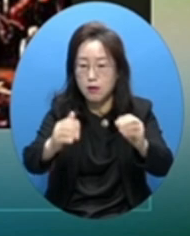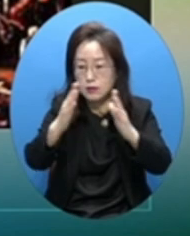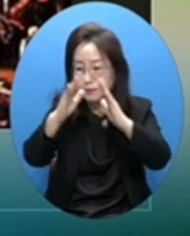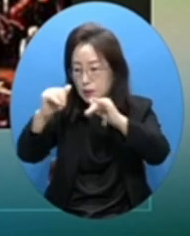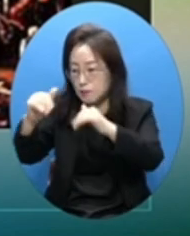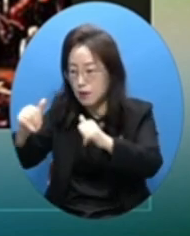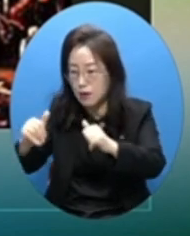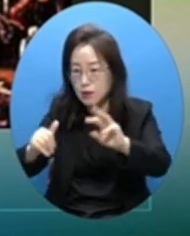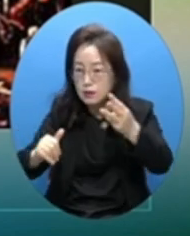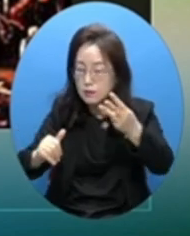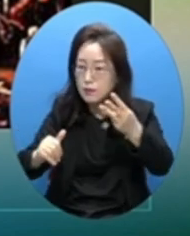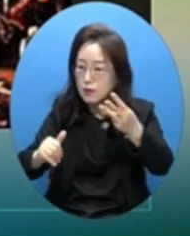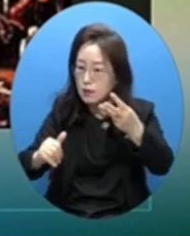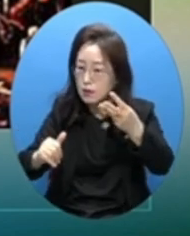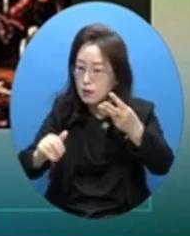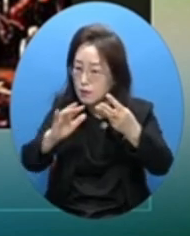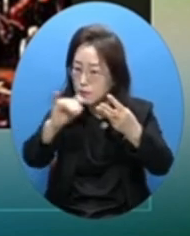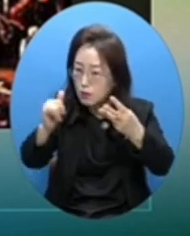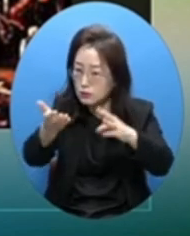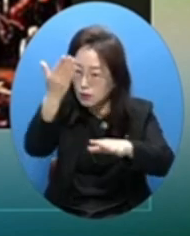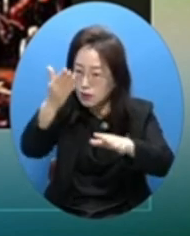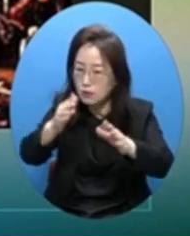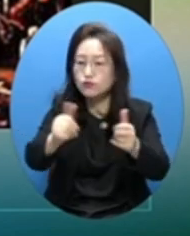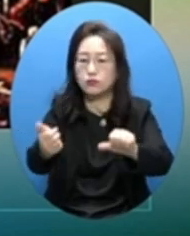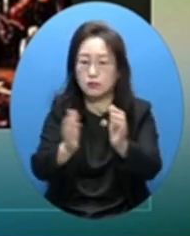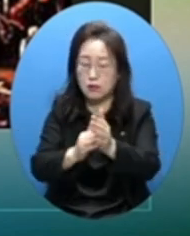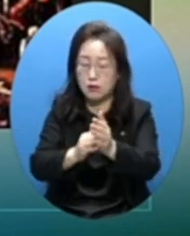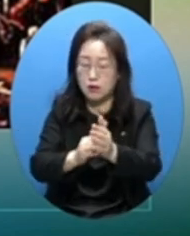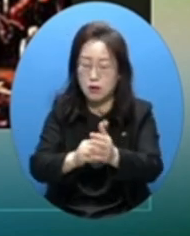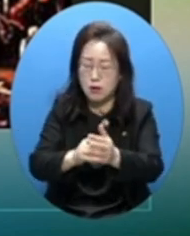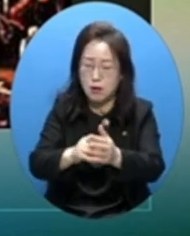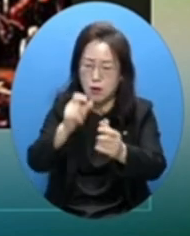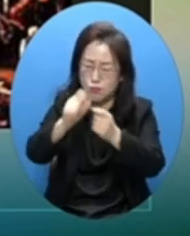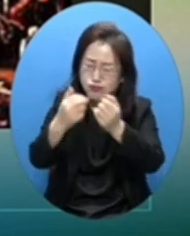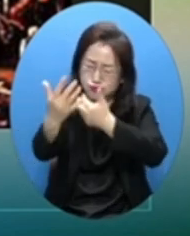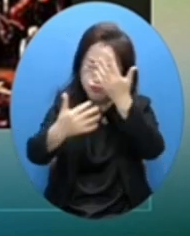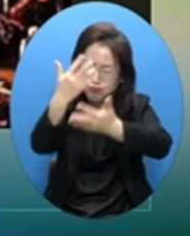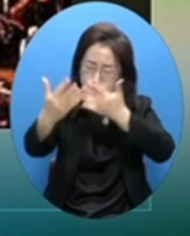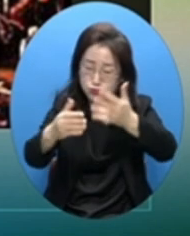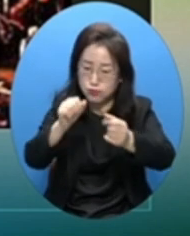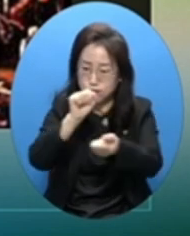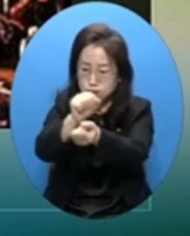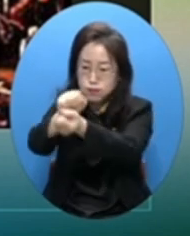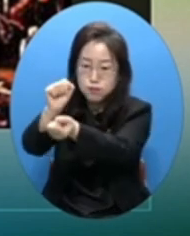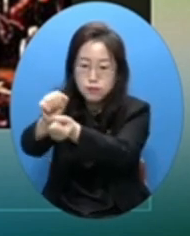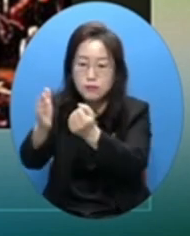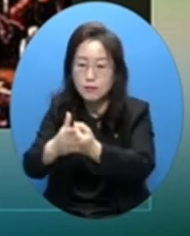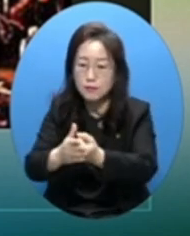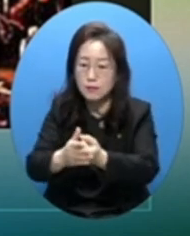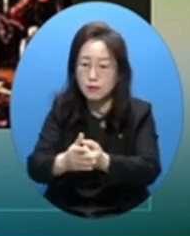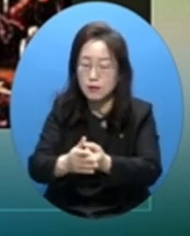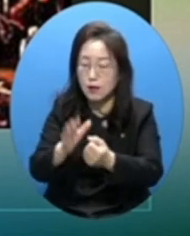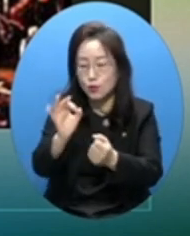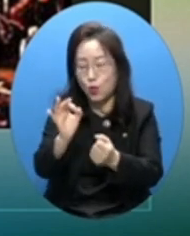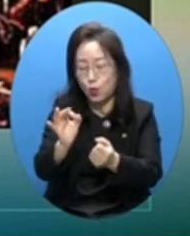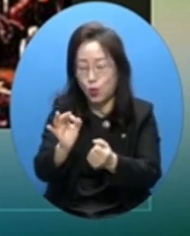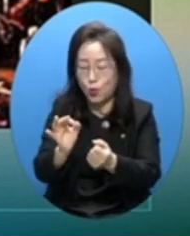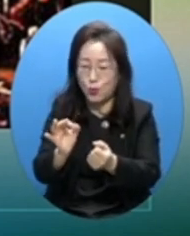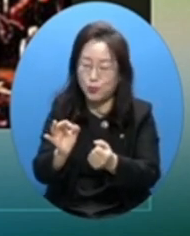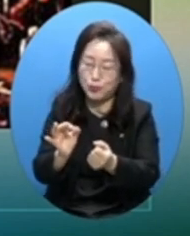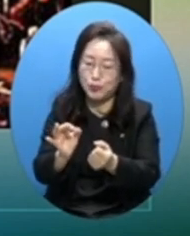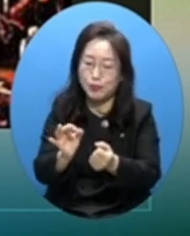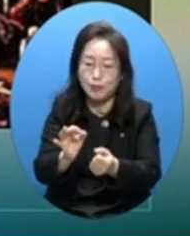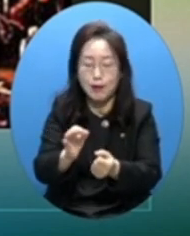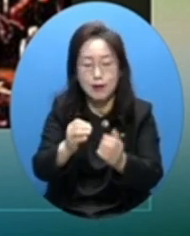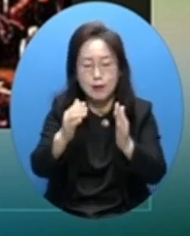시카고 대화재로 말미암아 그가 모든 재산을 모아서 준비한 큰